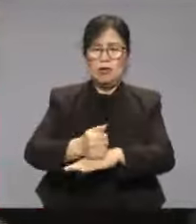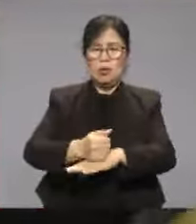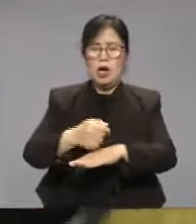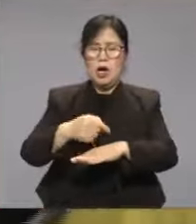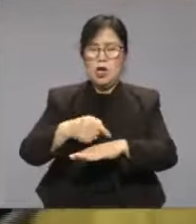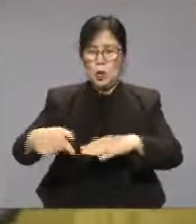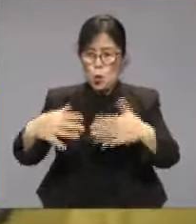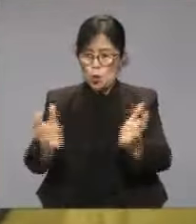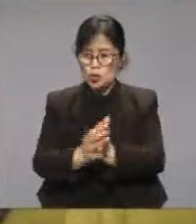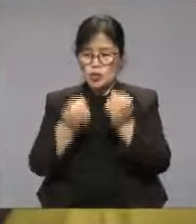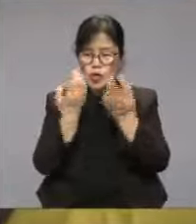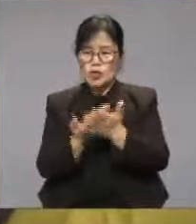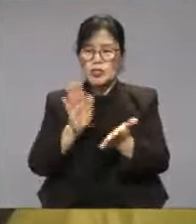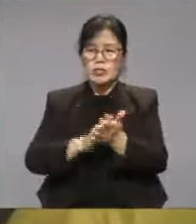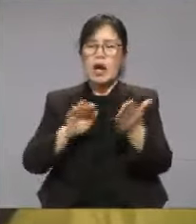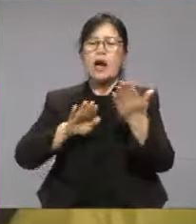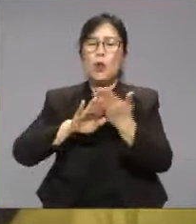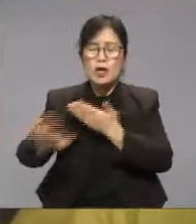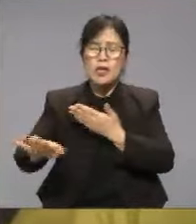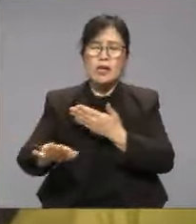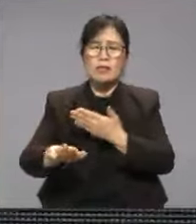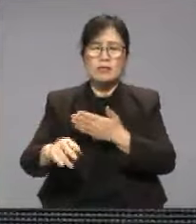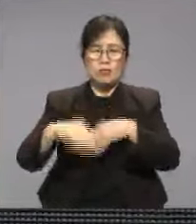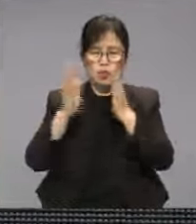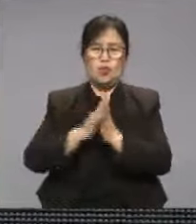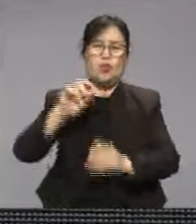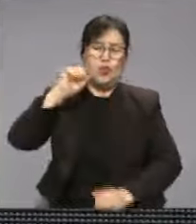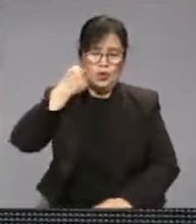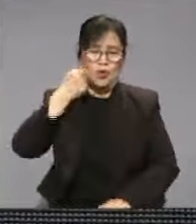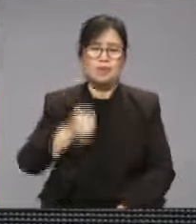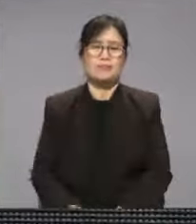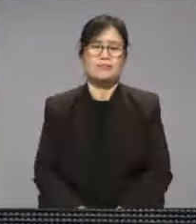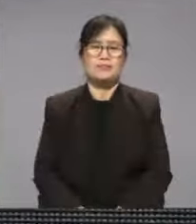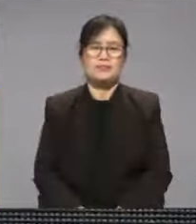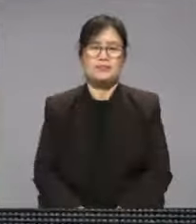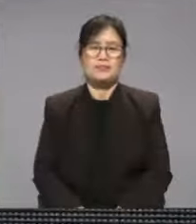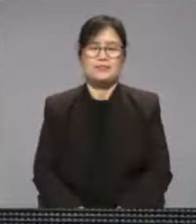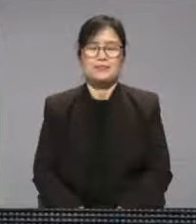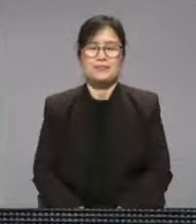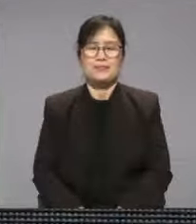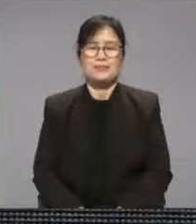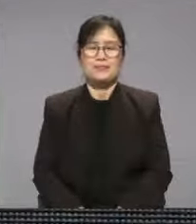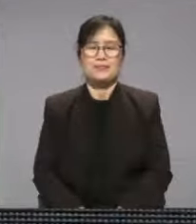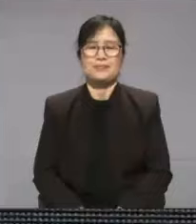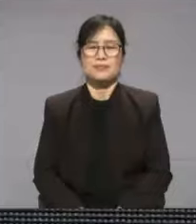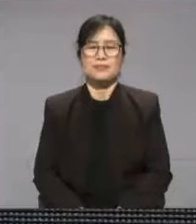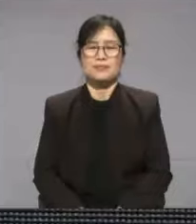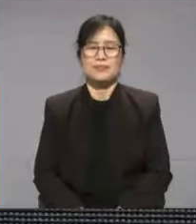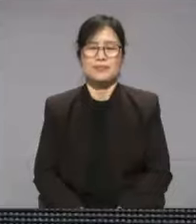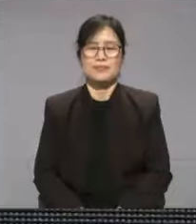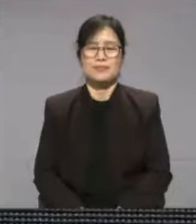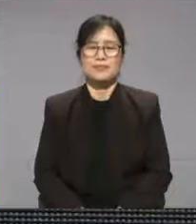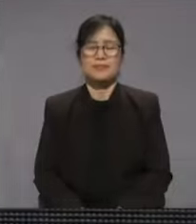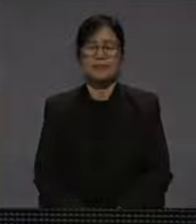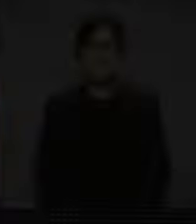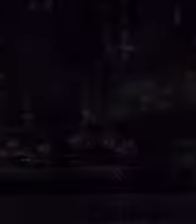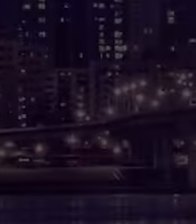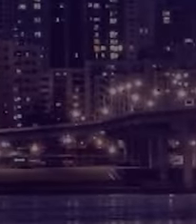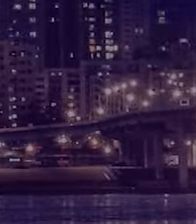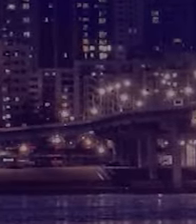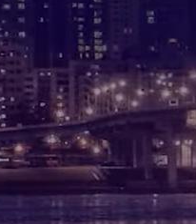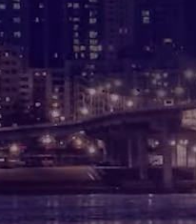조국혁신당 외에는 고전을 면치 못하는 모양새입니다. 지금까지 조국혁신당 선거상황실에서 OBS 뉴스 문정진입니다.